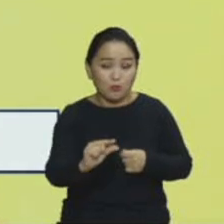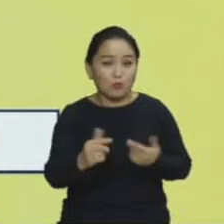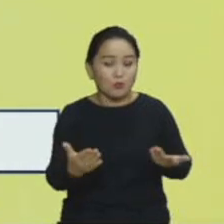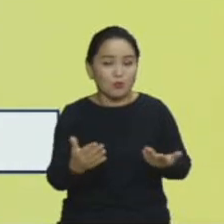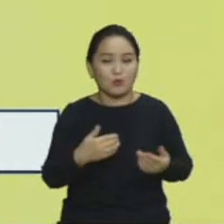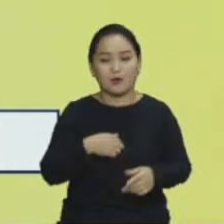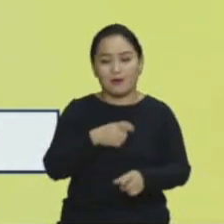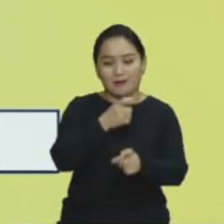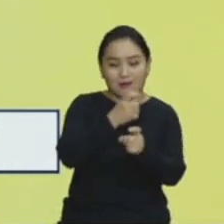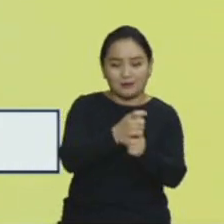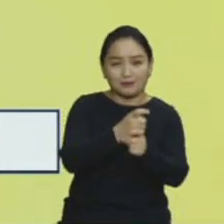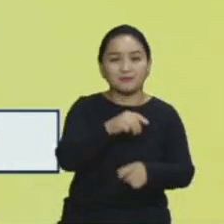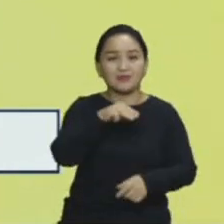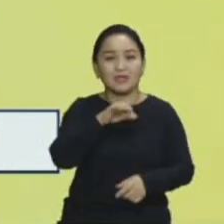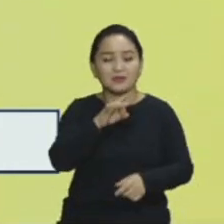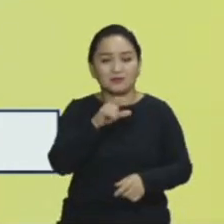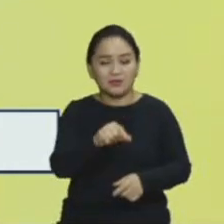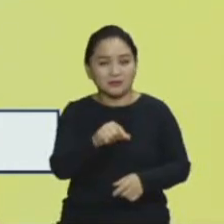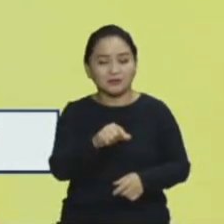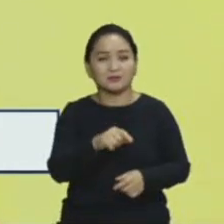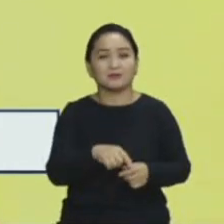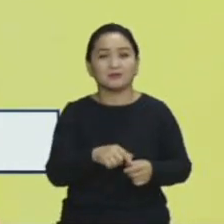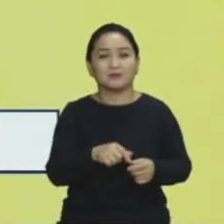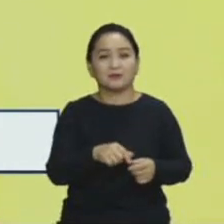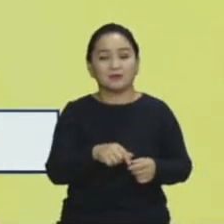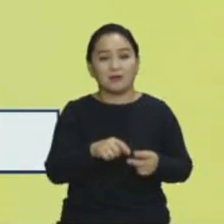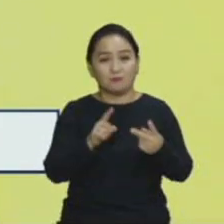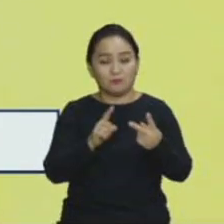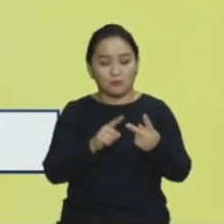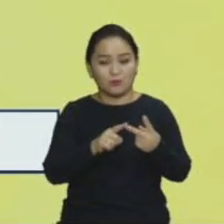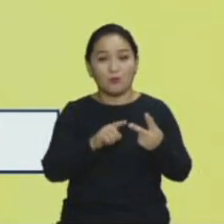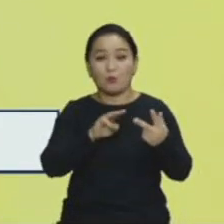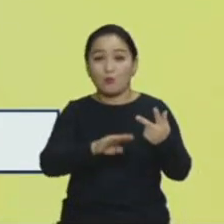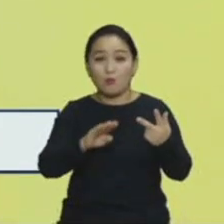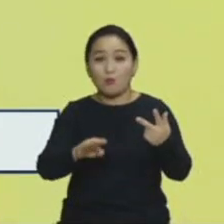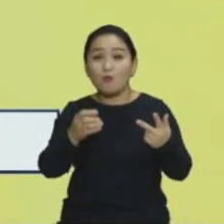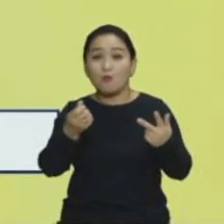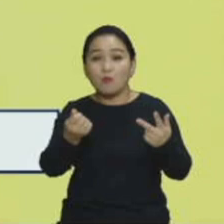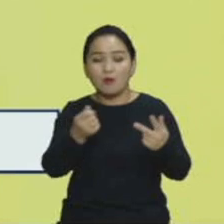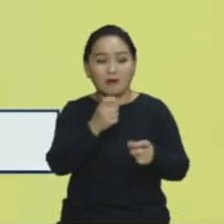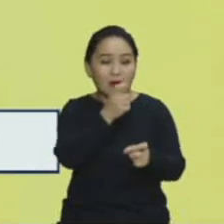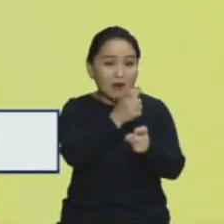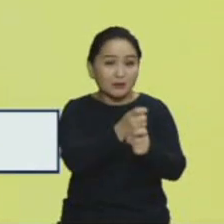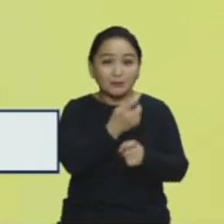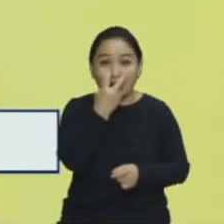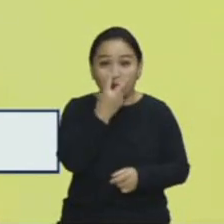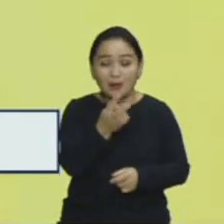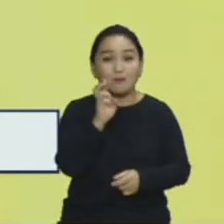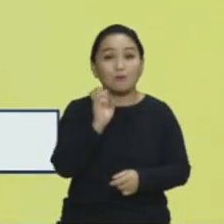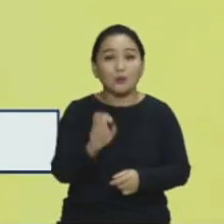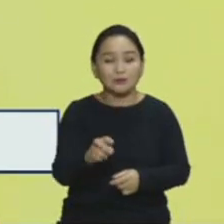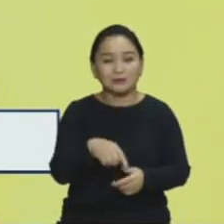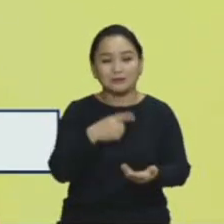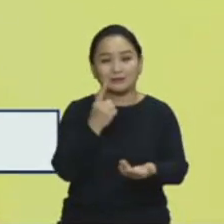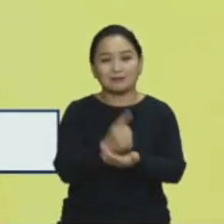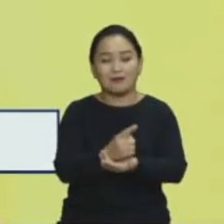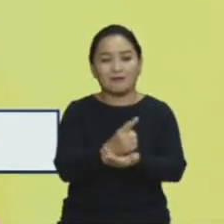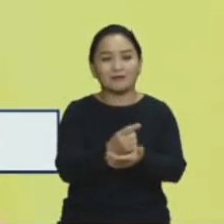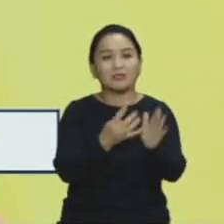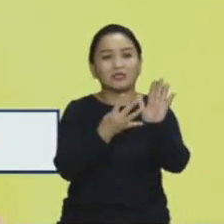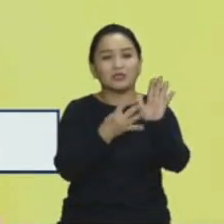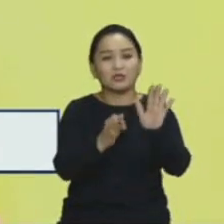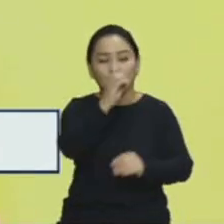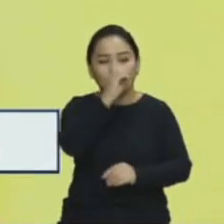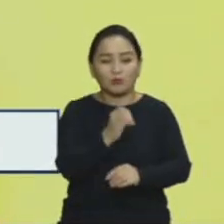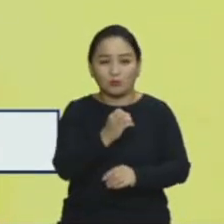халамж тэтгэвэр тэтгэмжийг оновчтой тэр хэрвээ хүүхдийн мөнгөг халамж гэж үзэж байгаа юм бол энэ заавал 90% байх албатай юу гэдэг нэгдүгээр асуудал